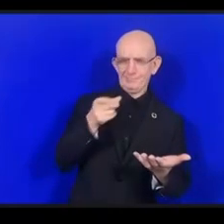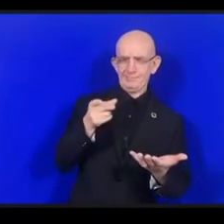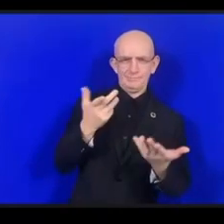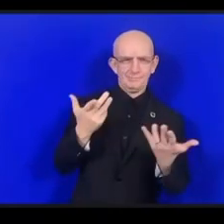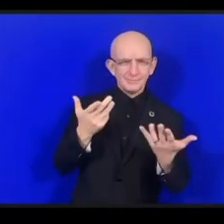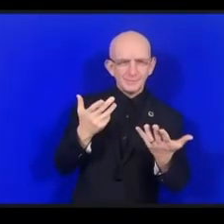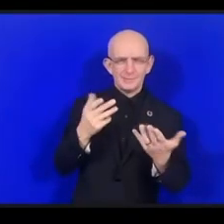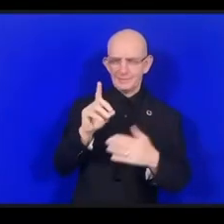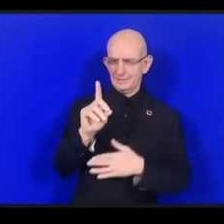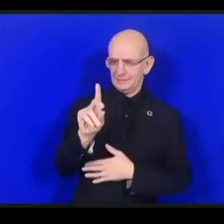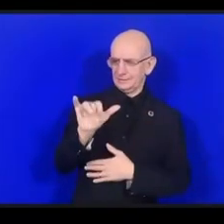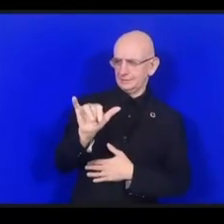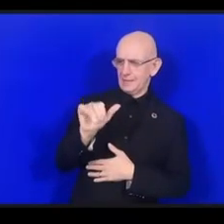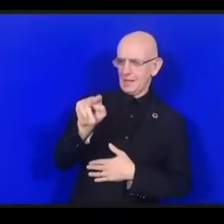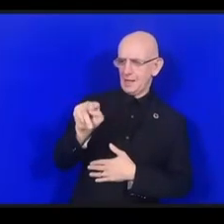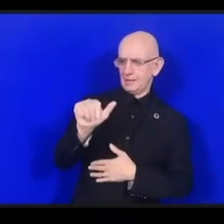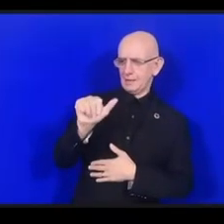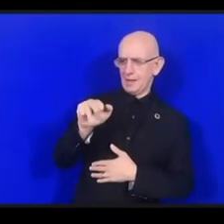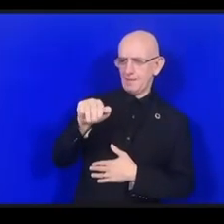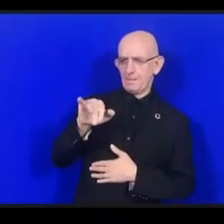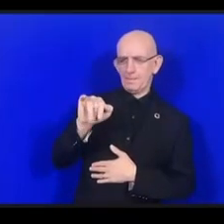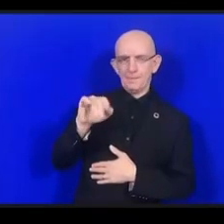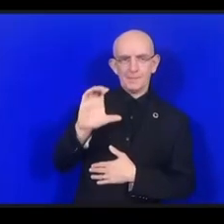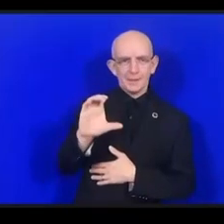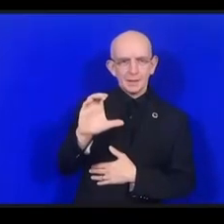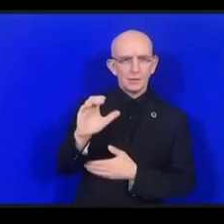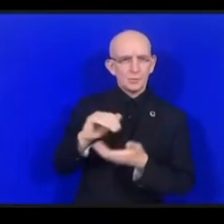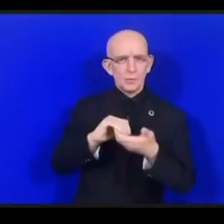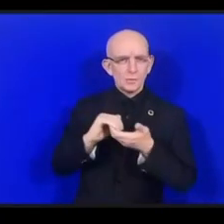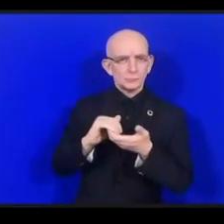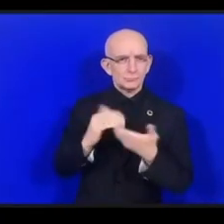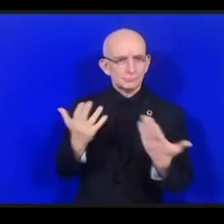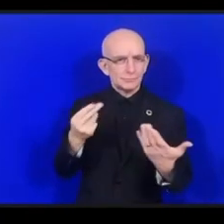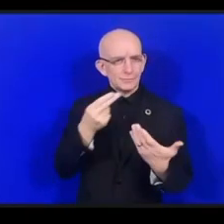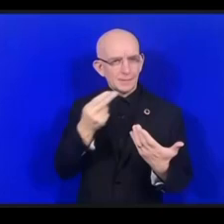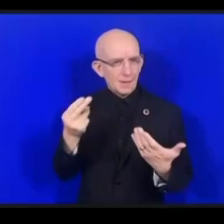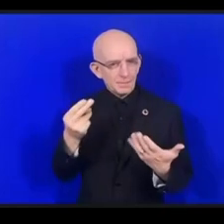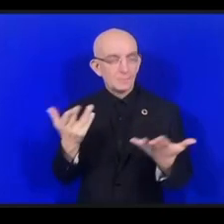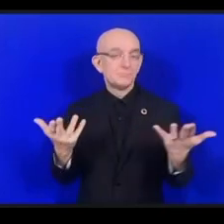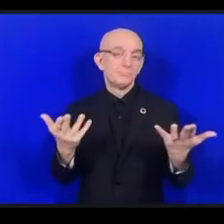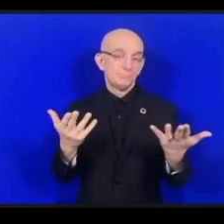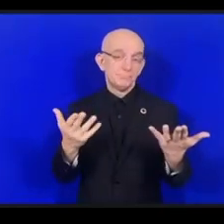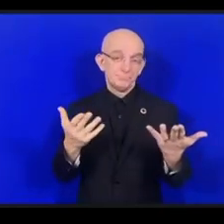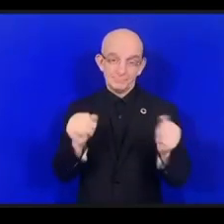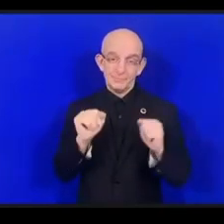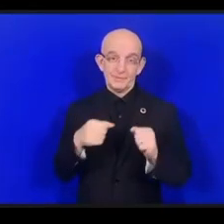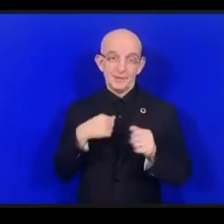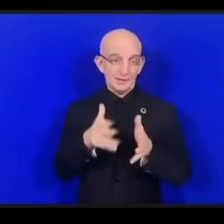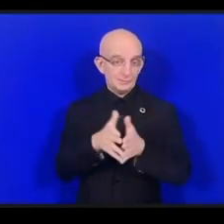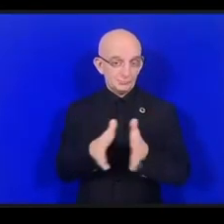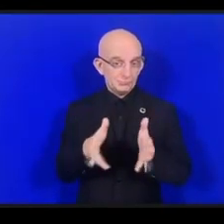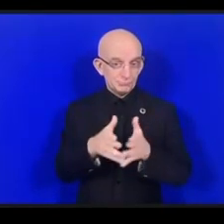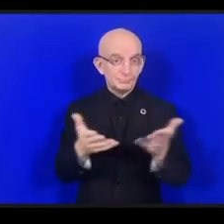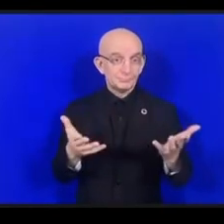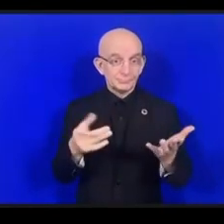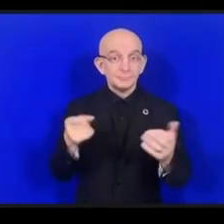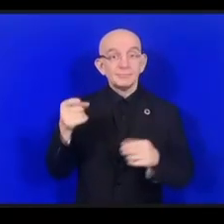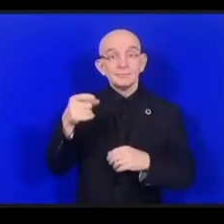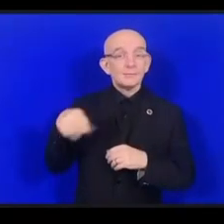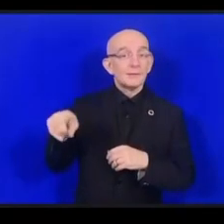单，因为有很多的人呢希望这个是 IGF 每